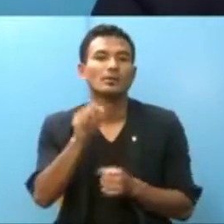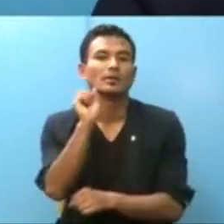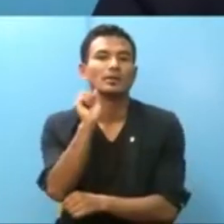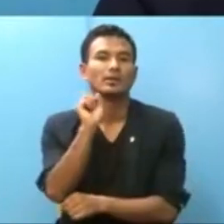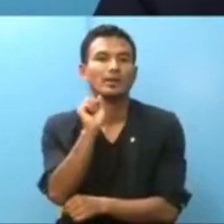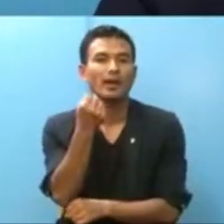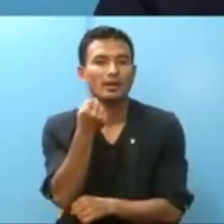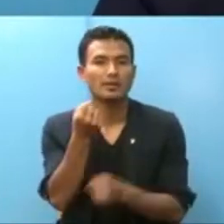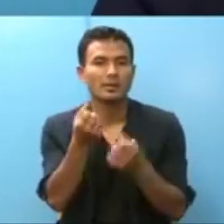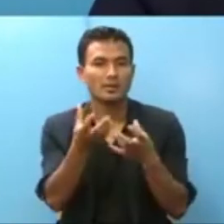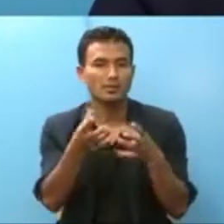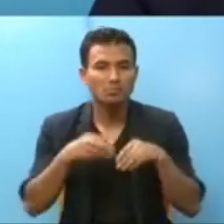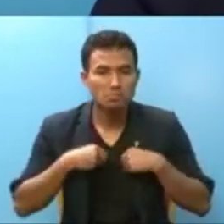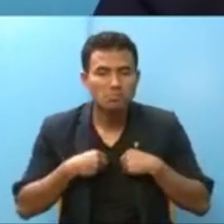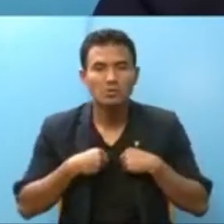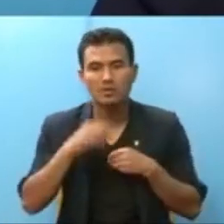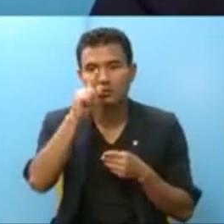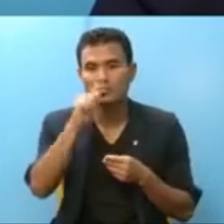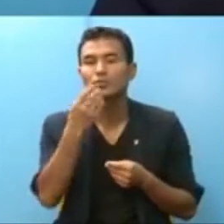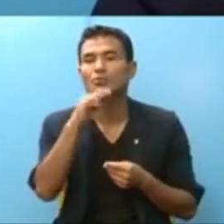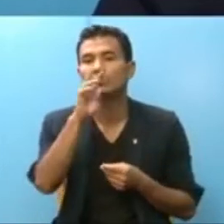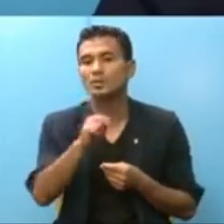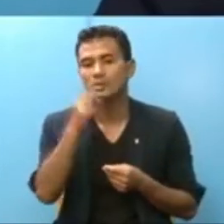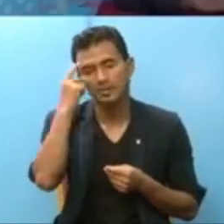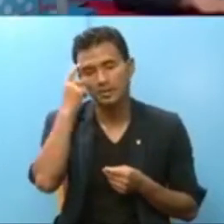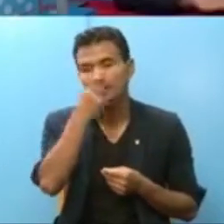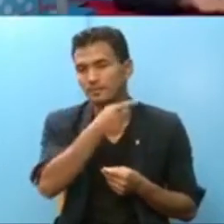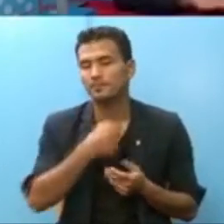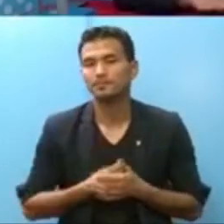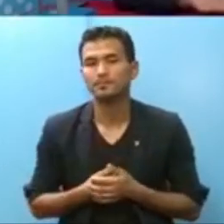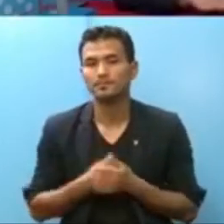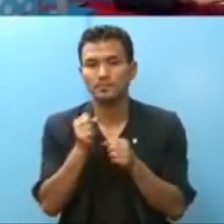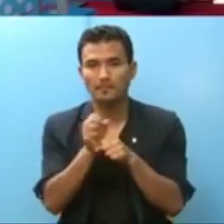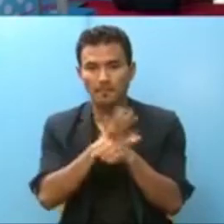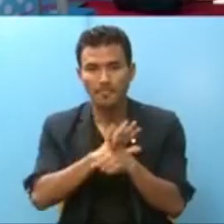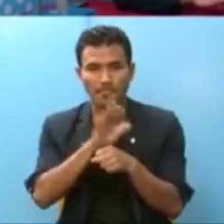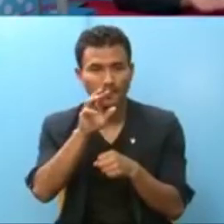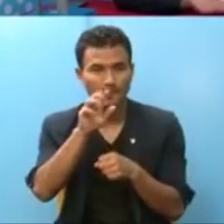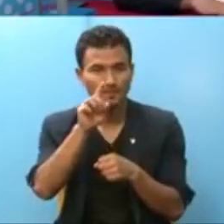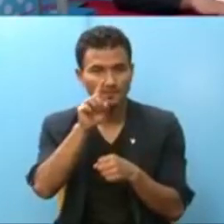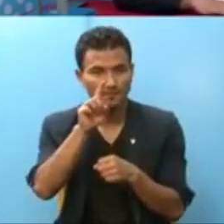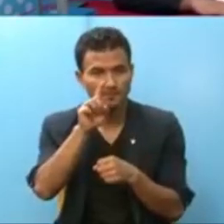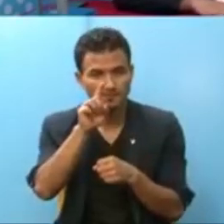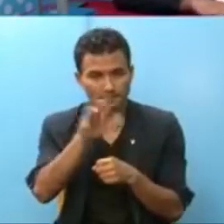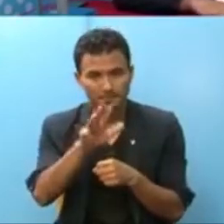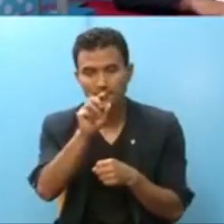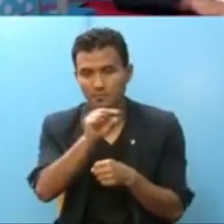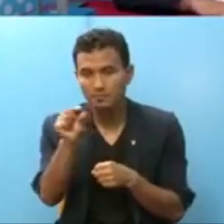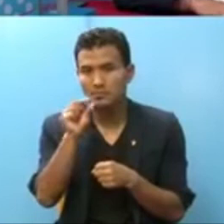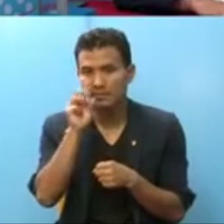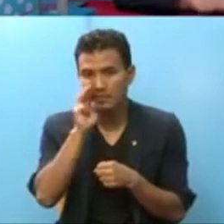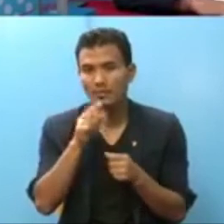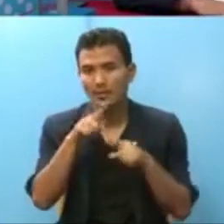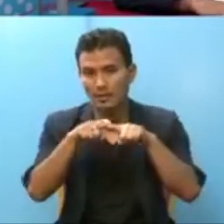ओनर्शिप क्ष्तो नुबार्शा बने लाच्छा मैडम यो को बना को जन को ना को बिद नाइन तीन को